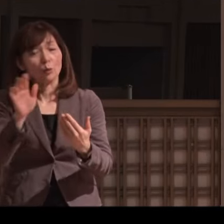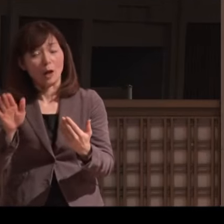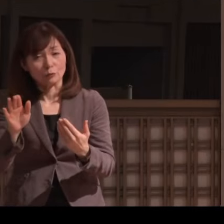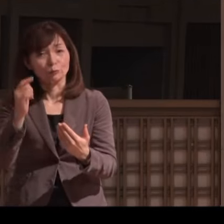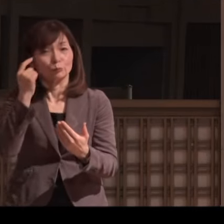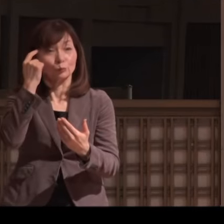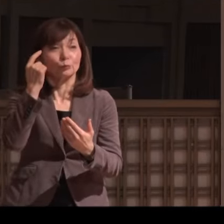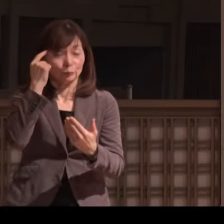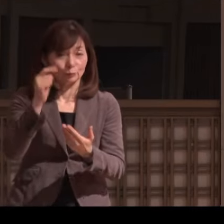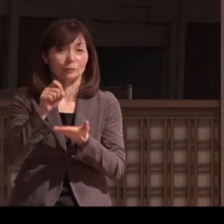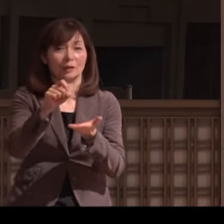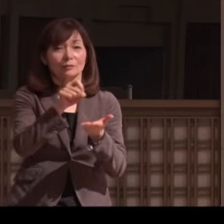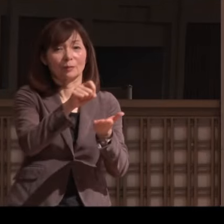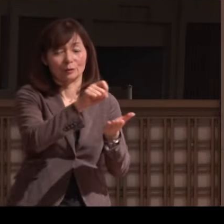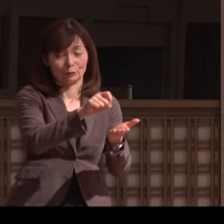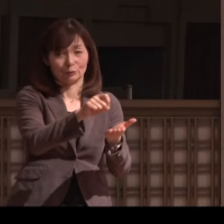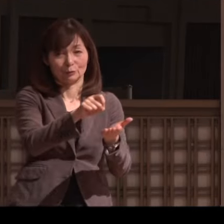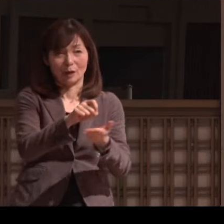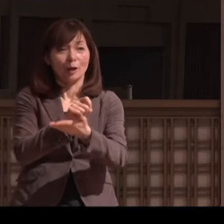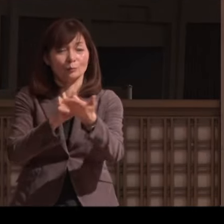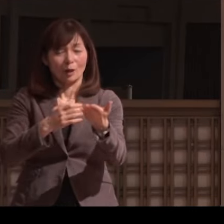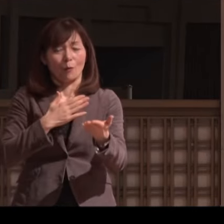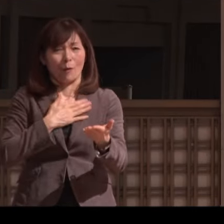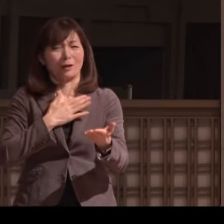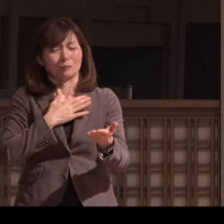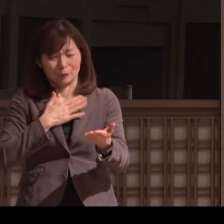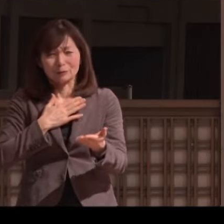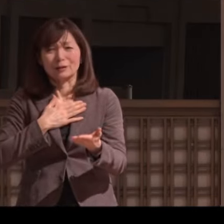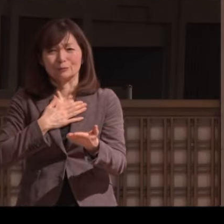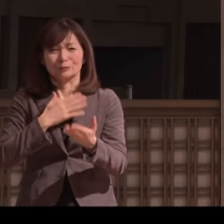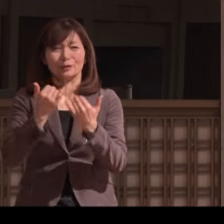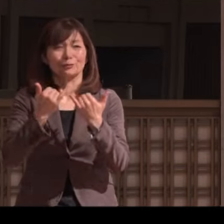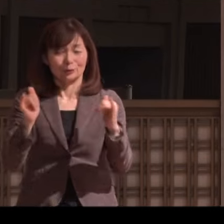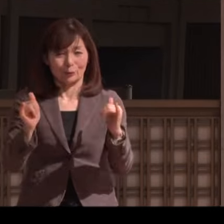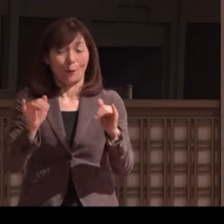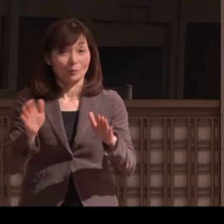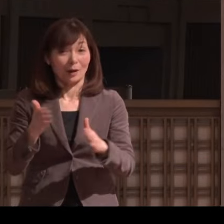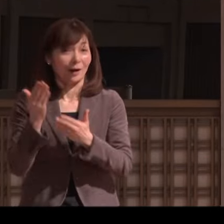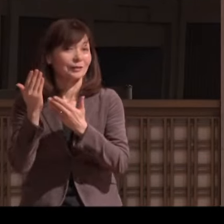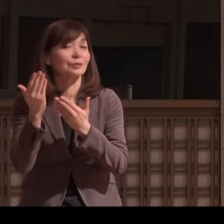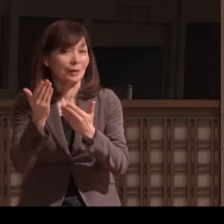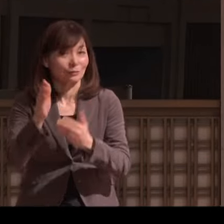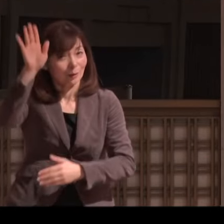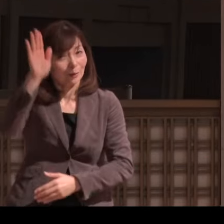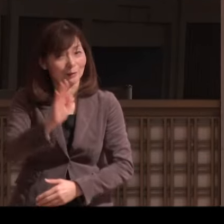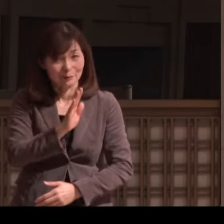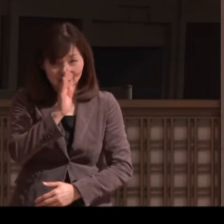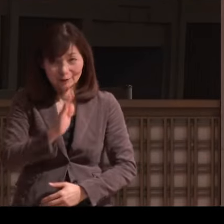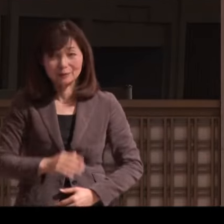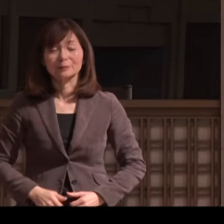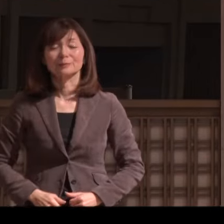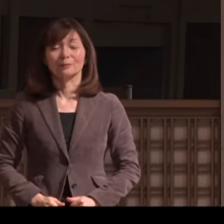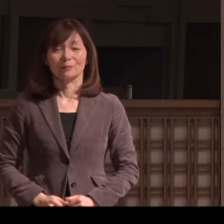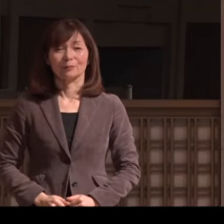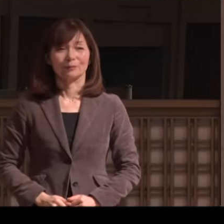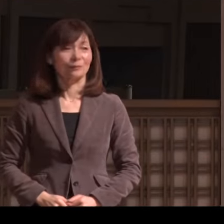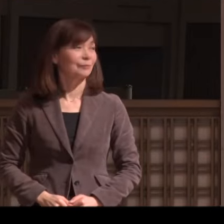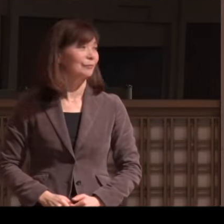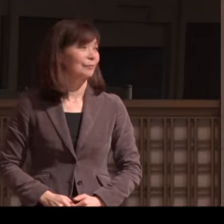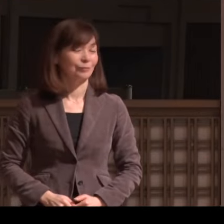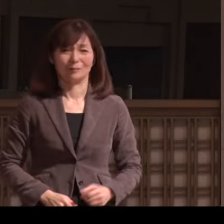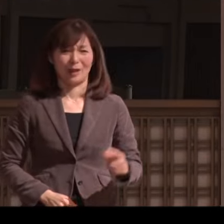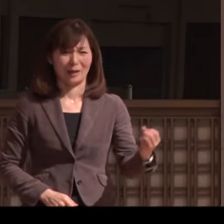だけあげますが分かっとるという人はちょっと今から聞きますから手あげてくださいねそんな利点はお前